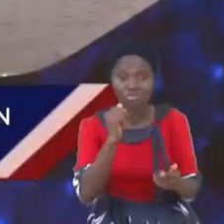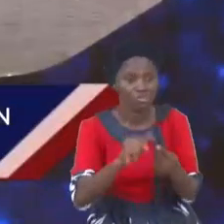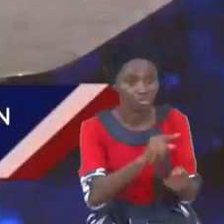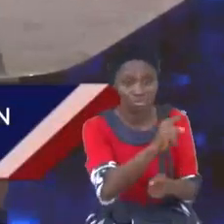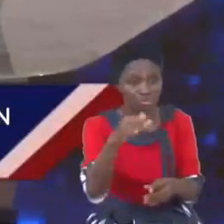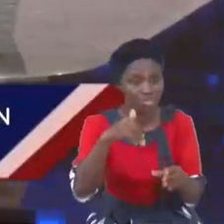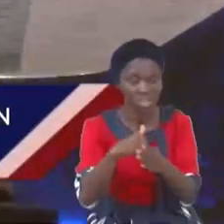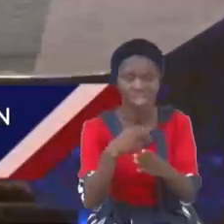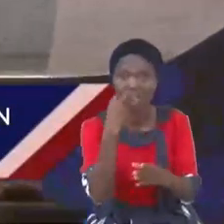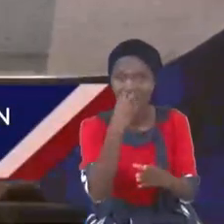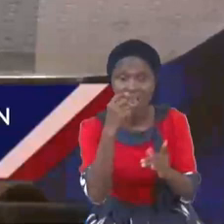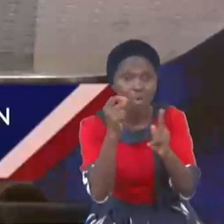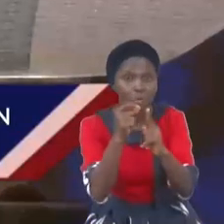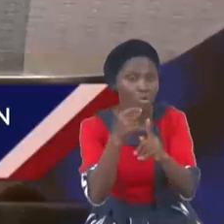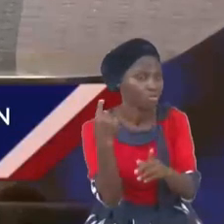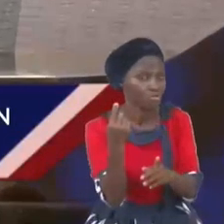5.